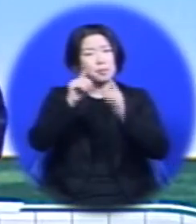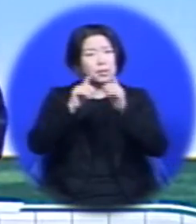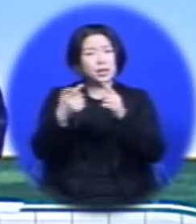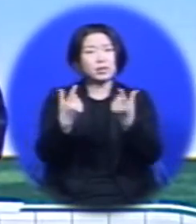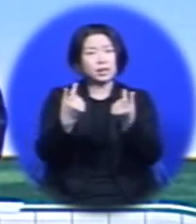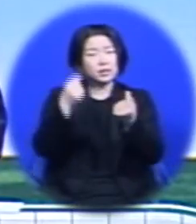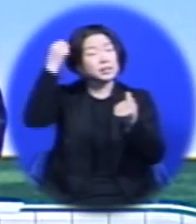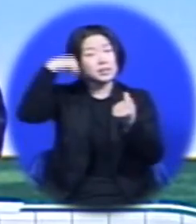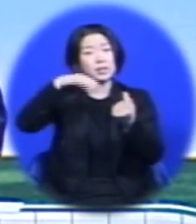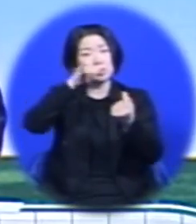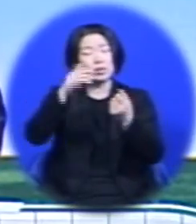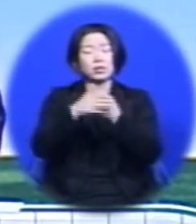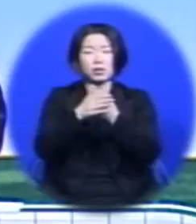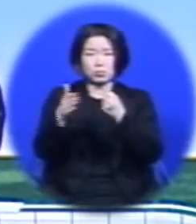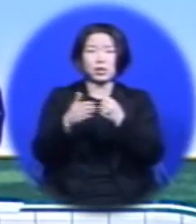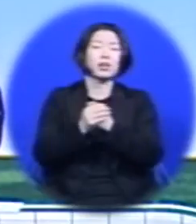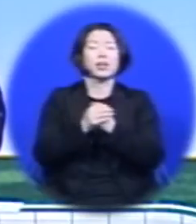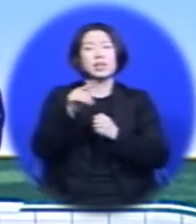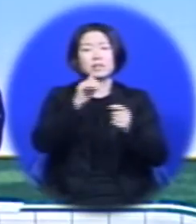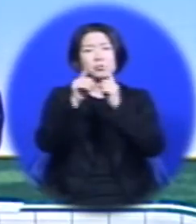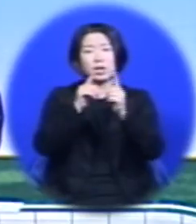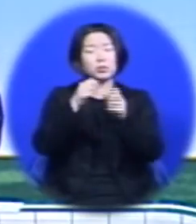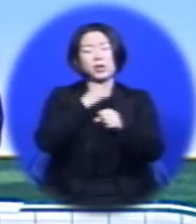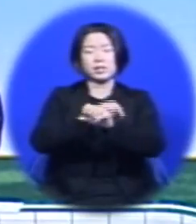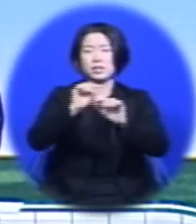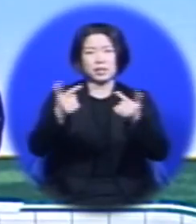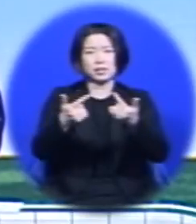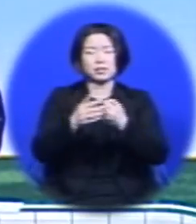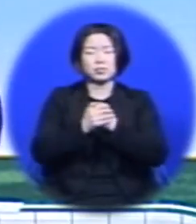들어서 그말도 않았습니다